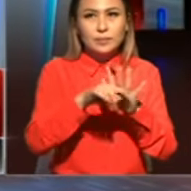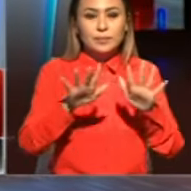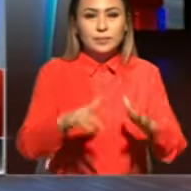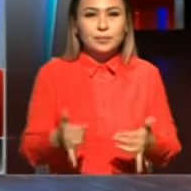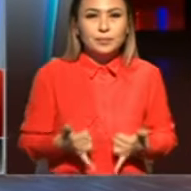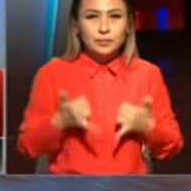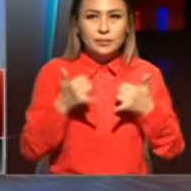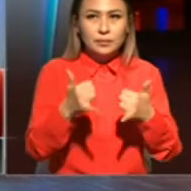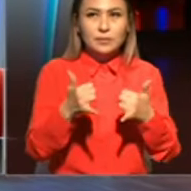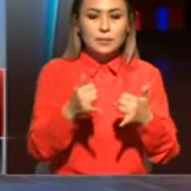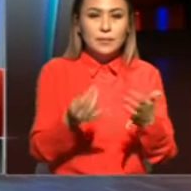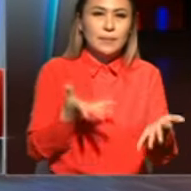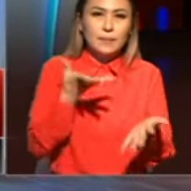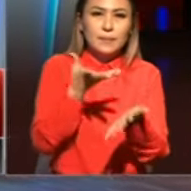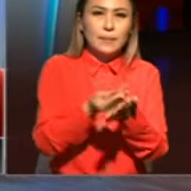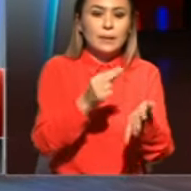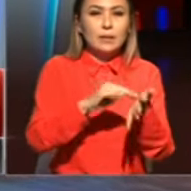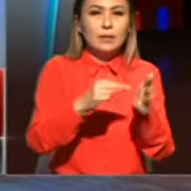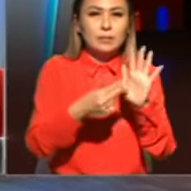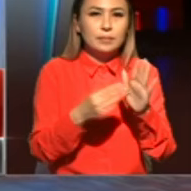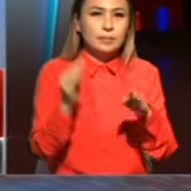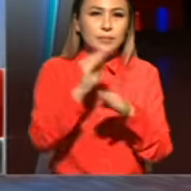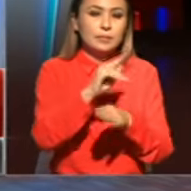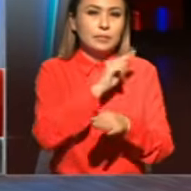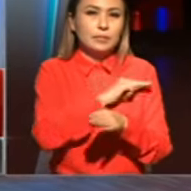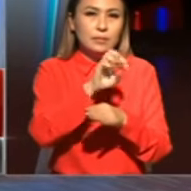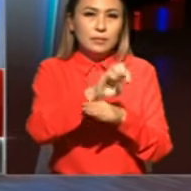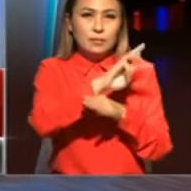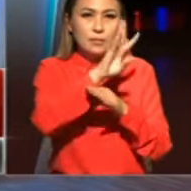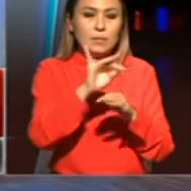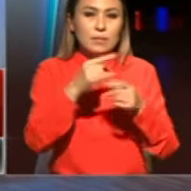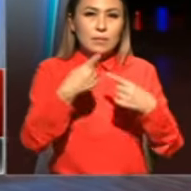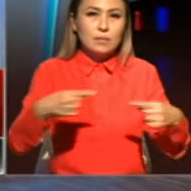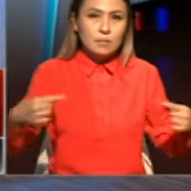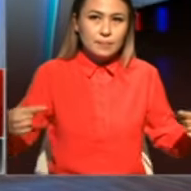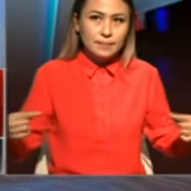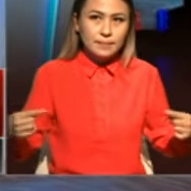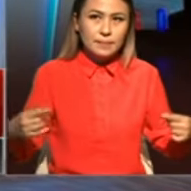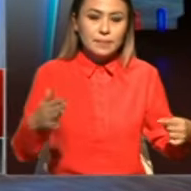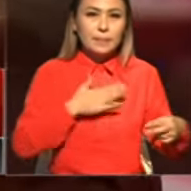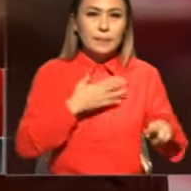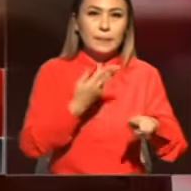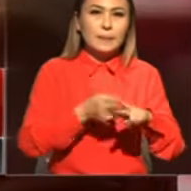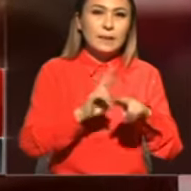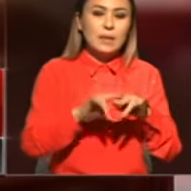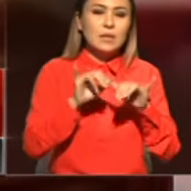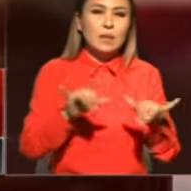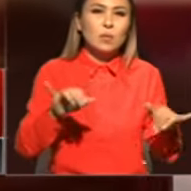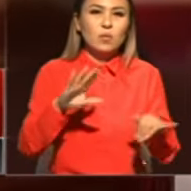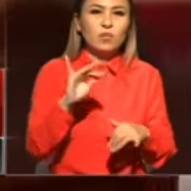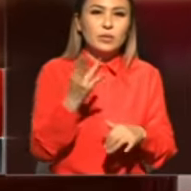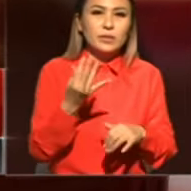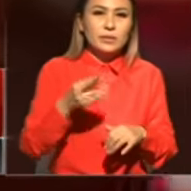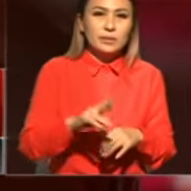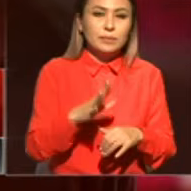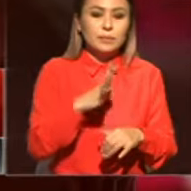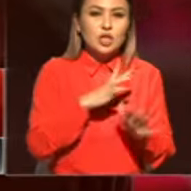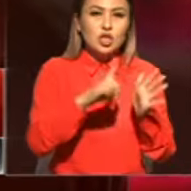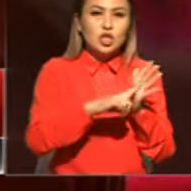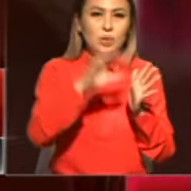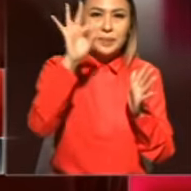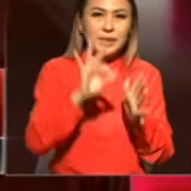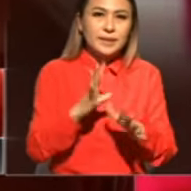беретін. Яғни инвестициялық жобалар, сосын жұмыспен қамту тағы сол сияқты жобалар. Бізде осы даму функциясының үлес салмағы 7%